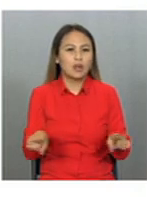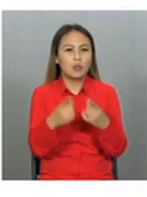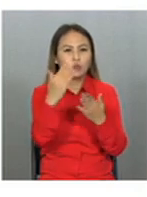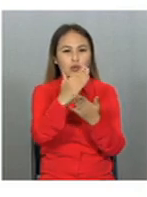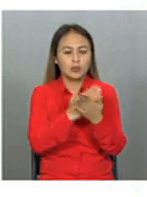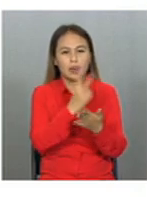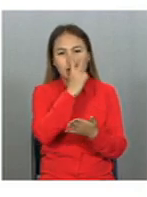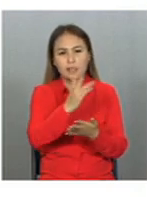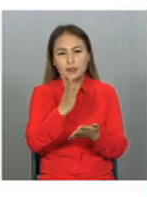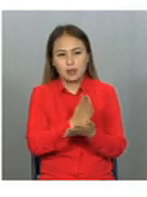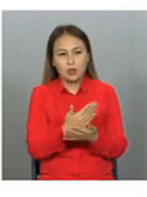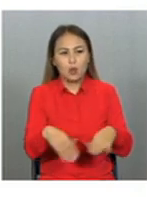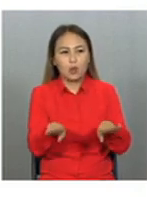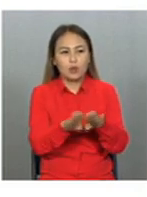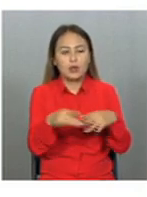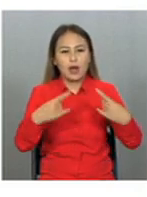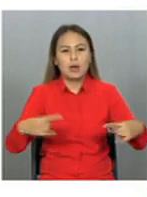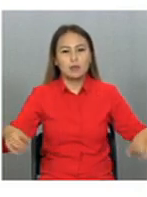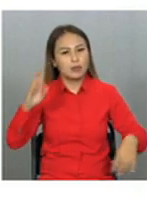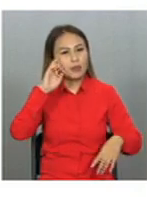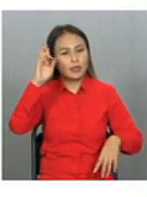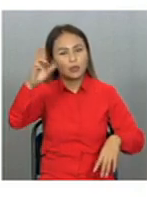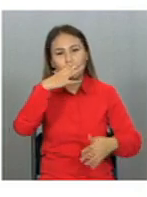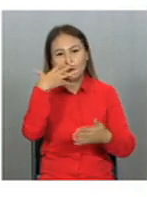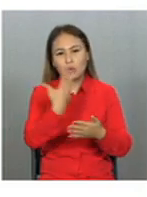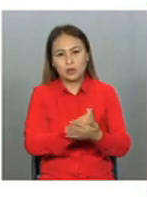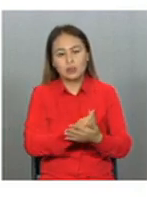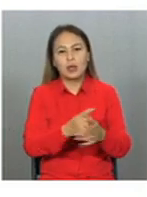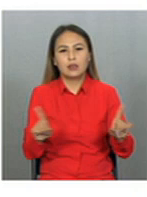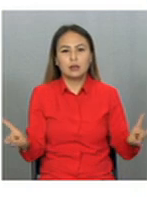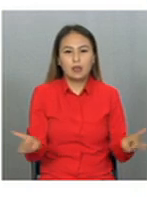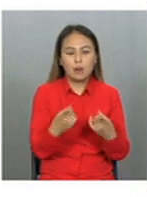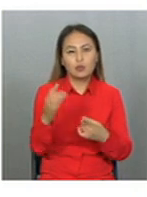жолдары қарастырылған. Және әрбір мемлекет өзінің даму